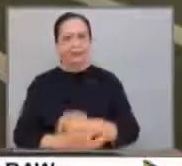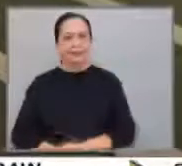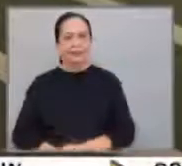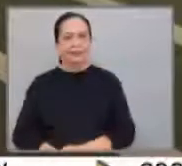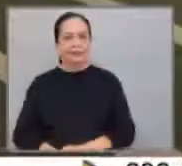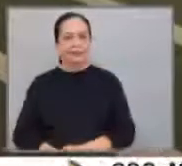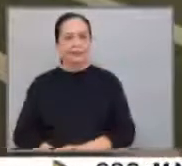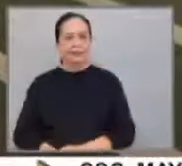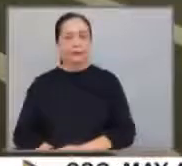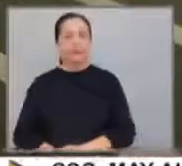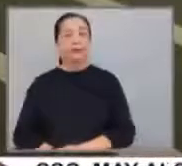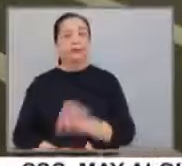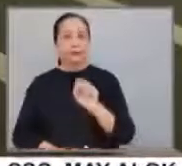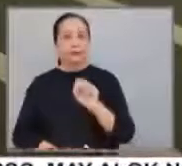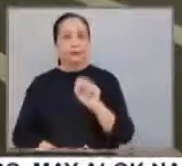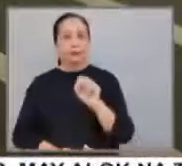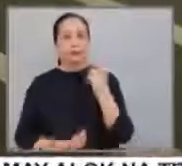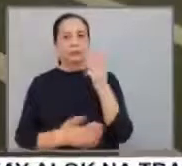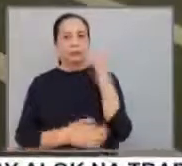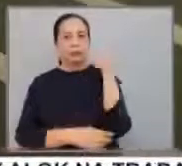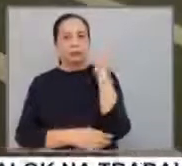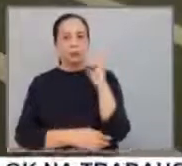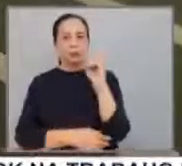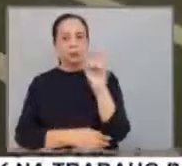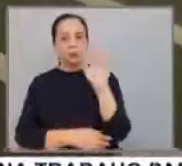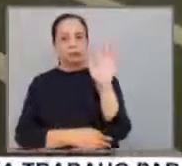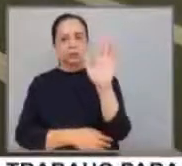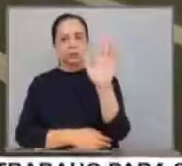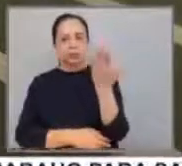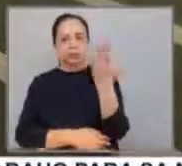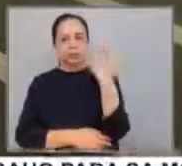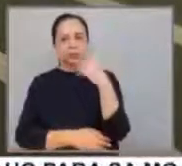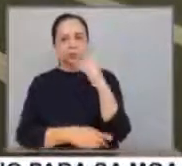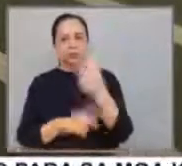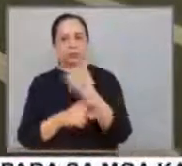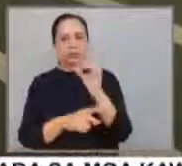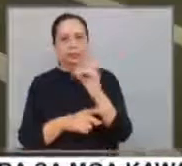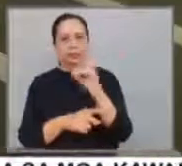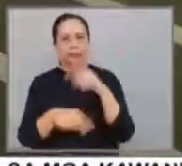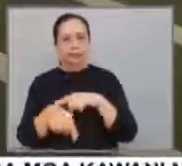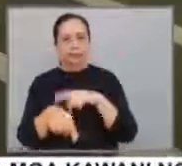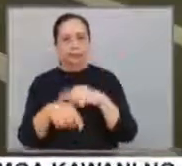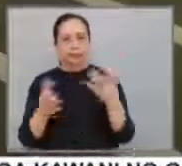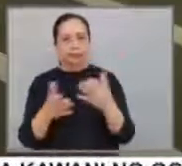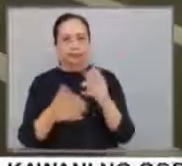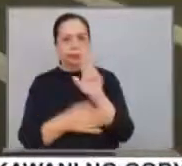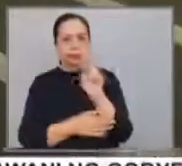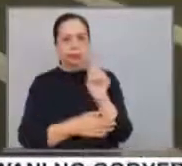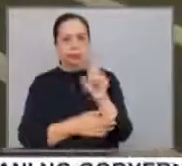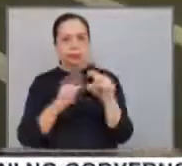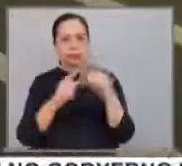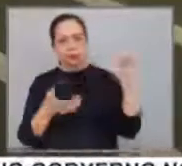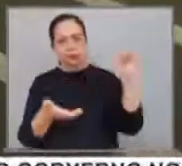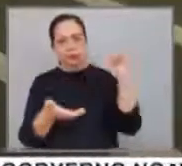Dayan, mag-aalas 12 ng tanghali kanina, ngayong araw yan, September 18, oras dito sa Estados Unidos nang dumating